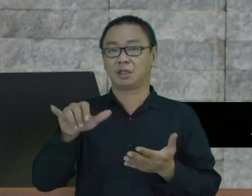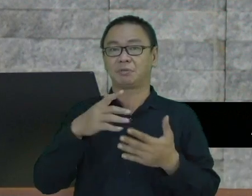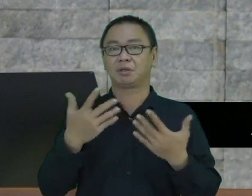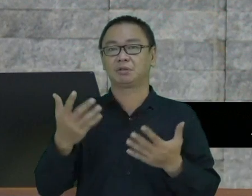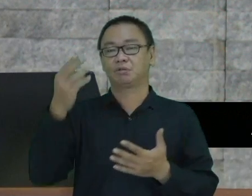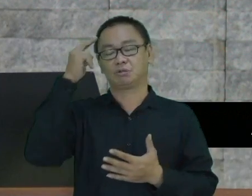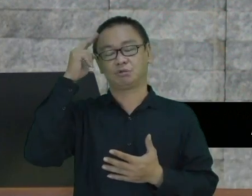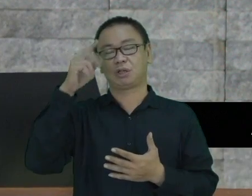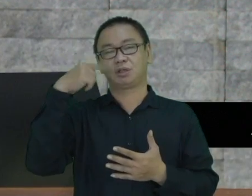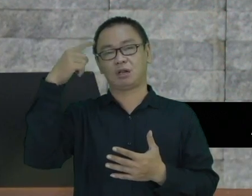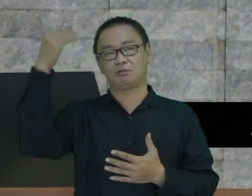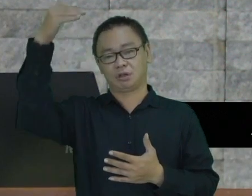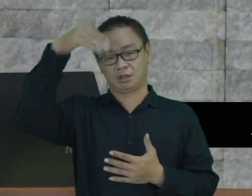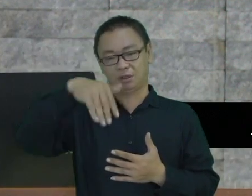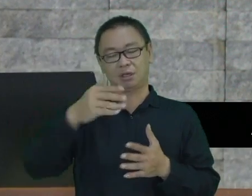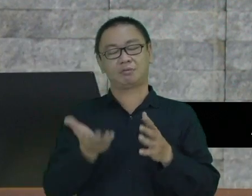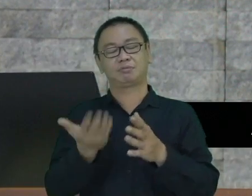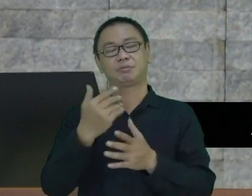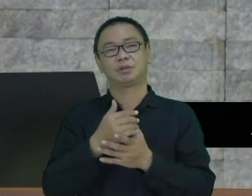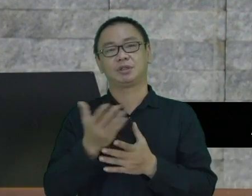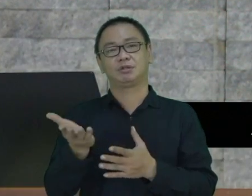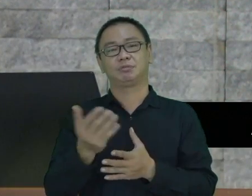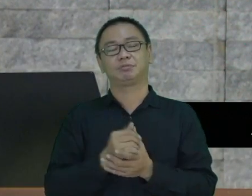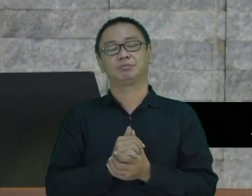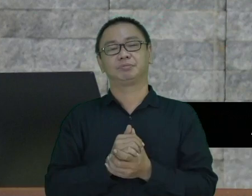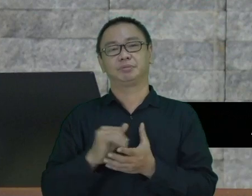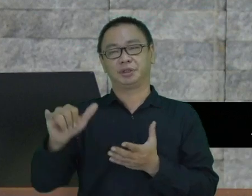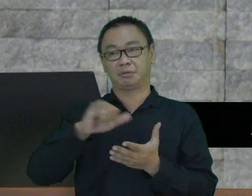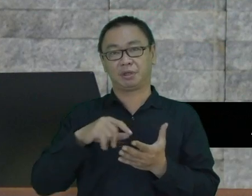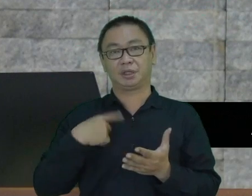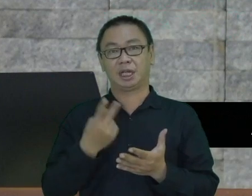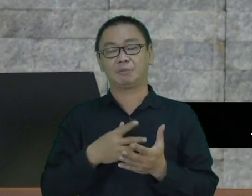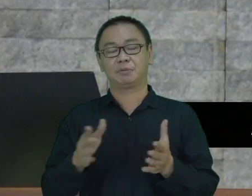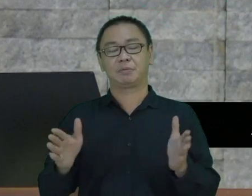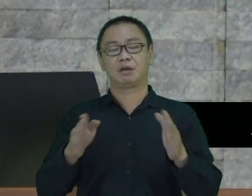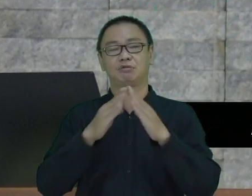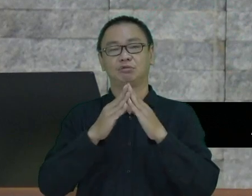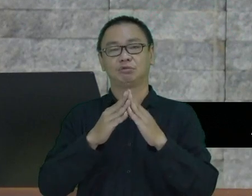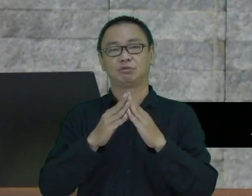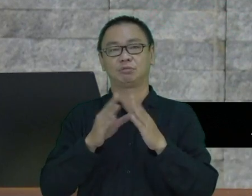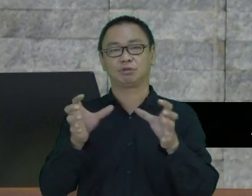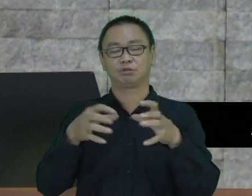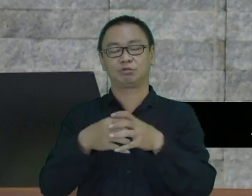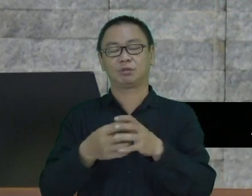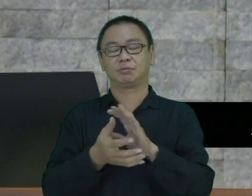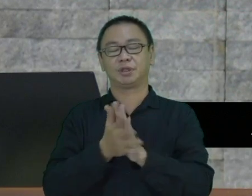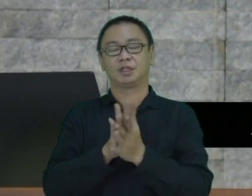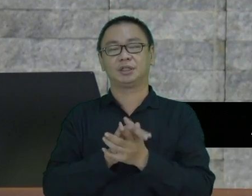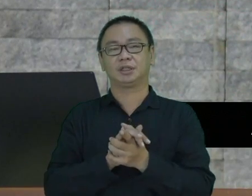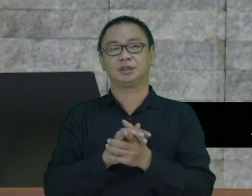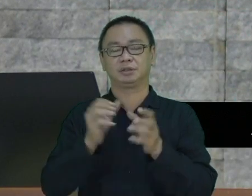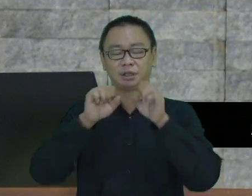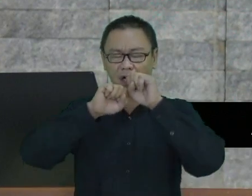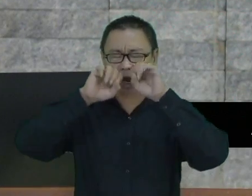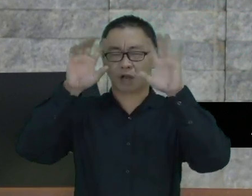dalam kehidupan mereka dan di dalam kebersamaan kami membangun persekutuan untuk menjadi terang